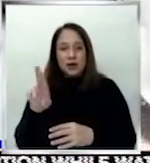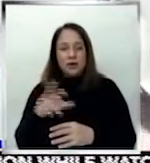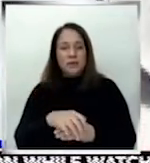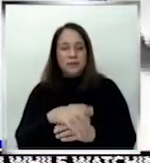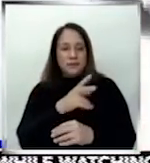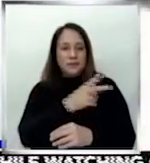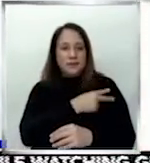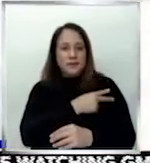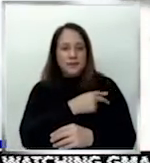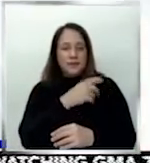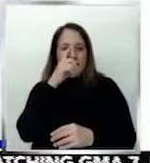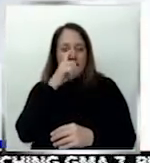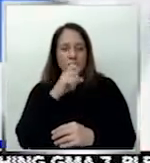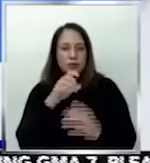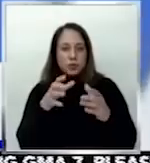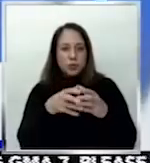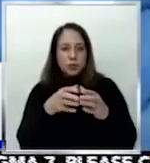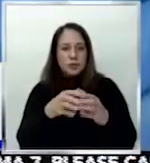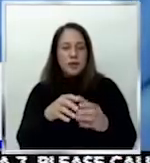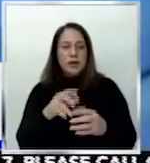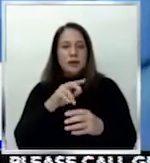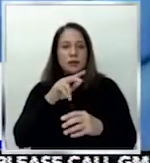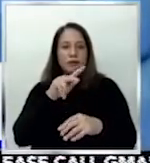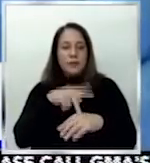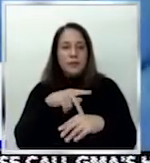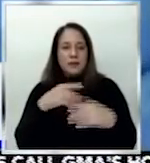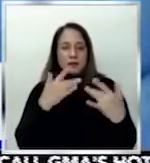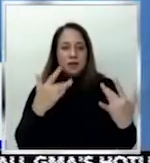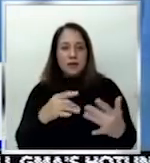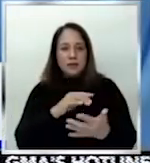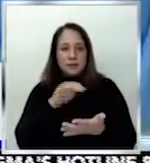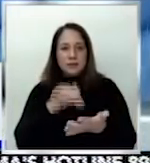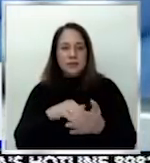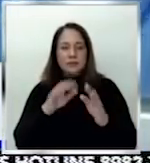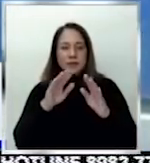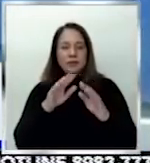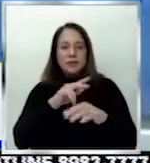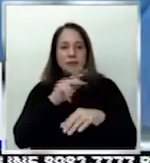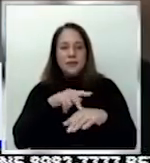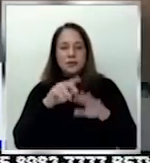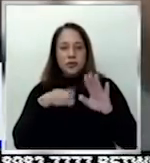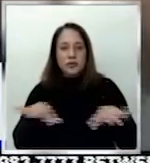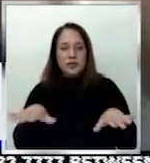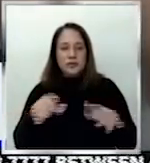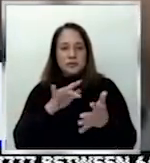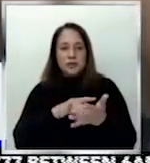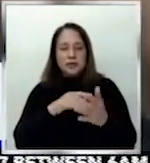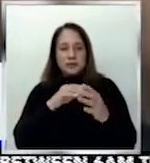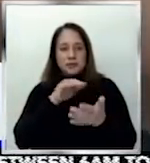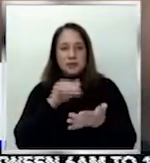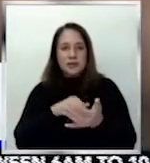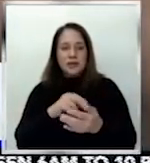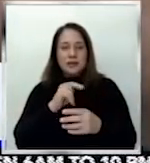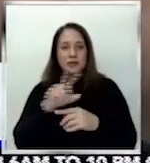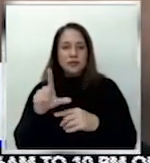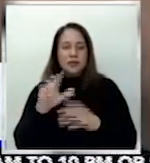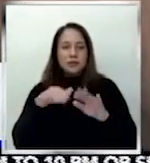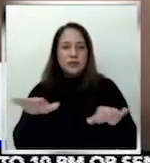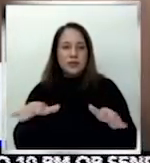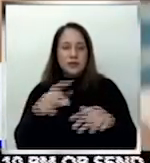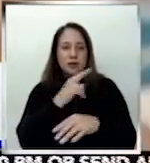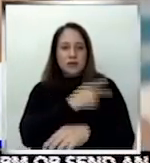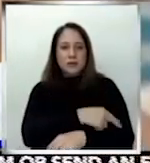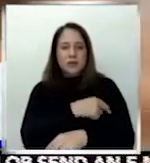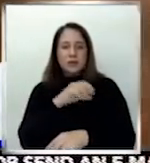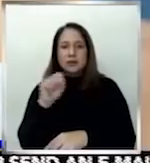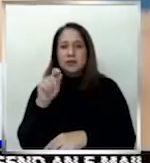group, kabilang ang Philippine Heart Center, Philippine Children's Medical Center, National Children's Hospital, Sky Dome sa SM North